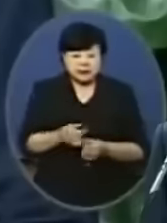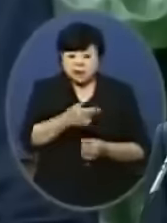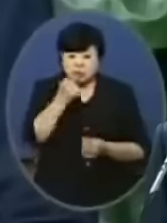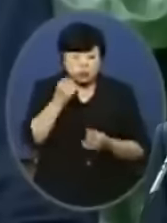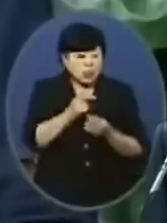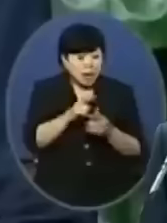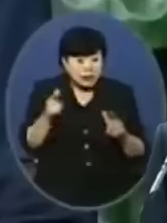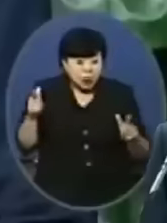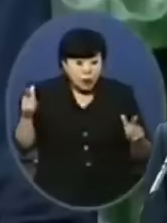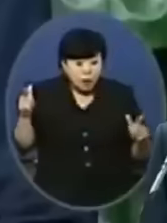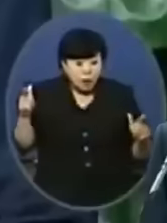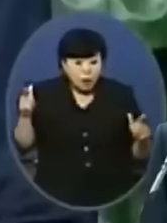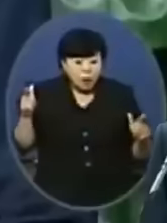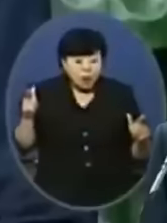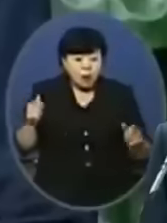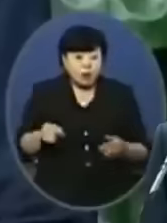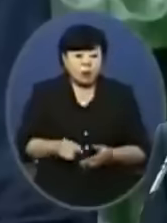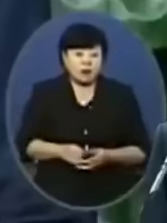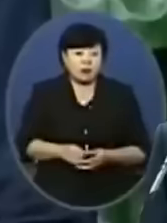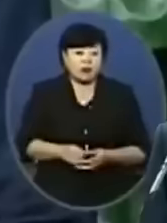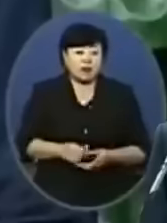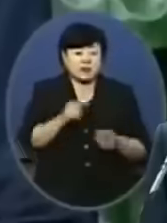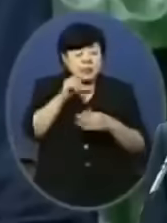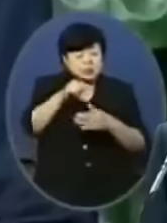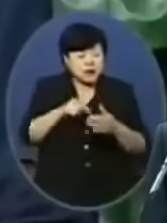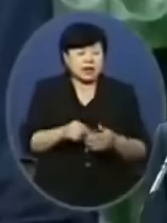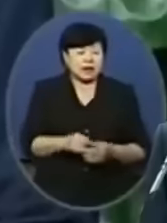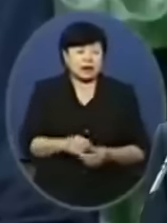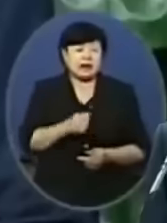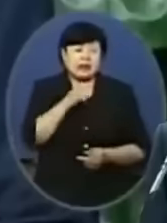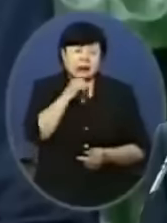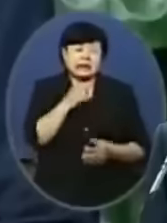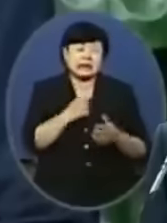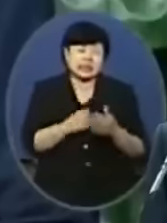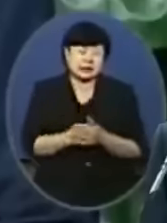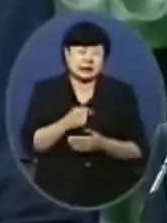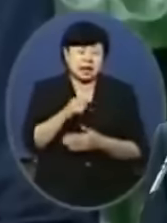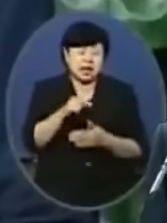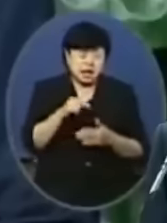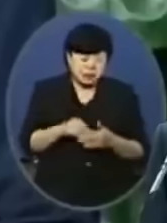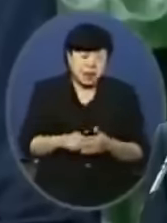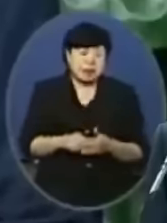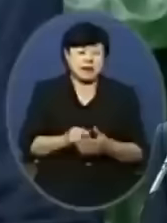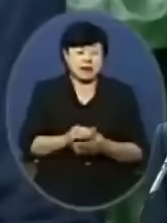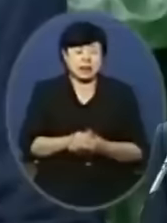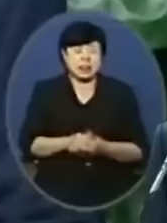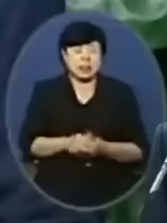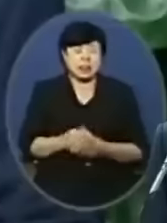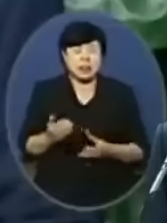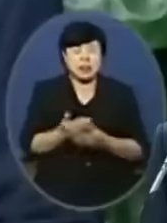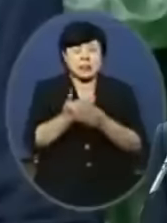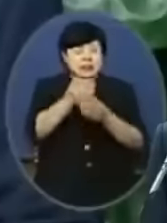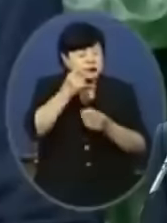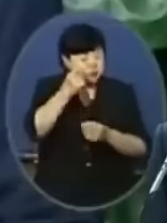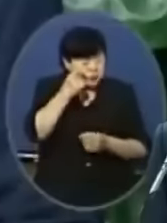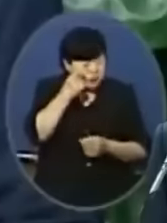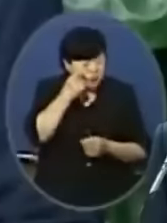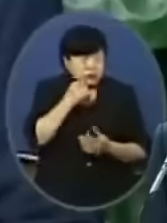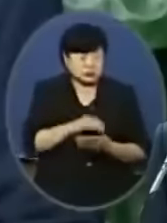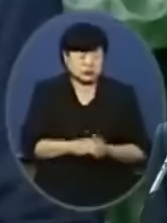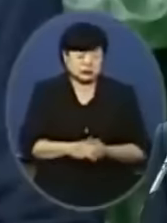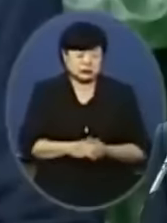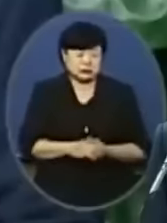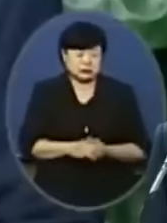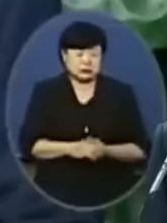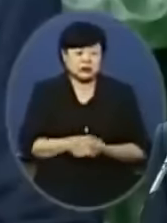그런 것이 아니라 그 생활이 그들 마음의 실력을 개발할 수 있게 하고 혹은 결합할 수